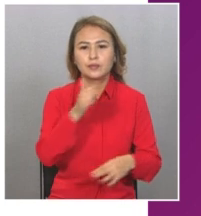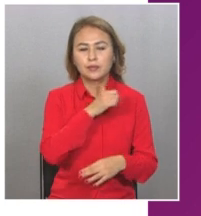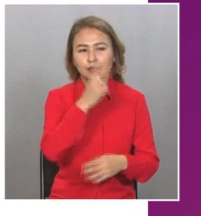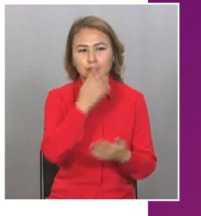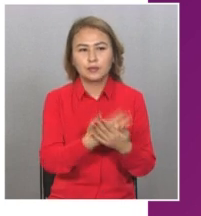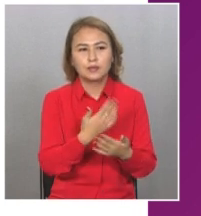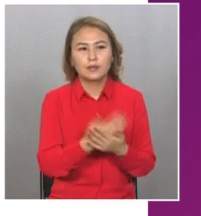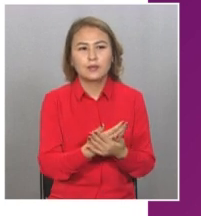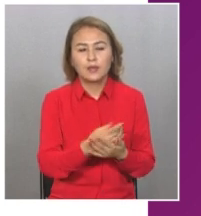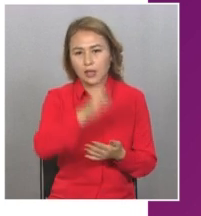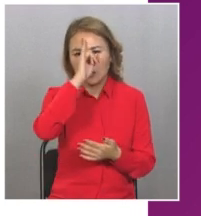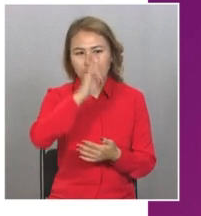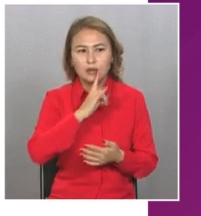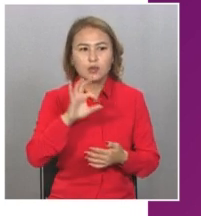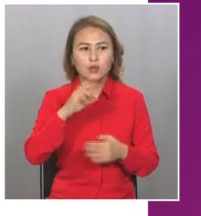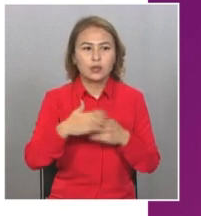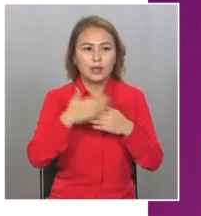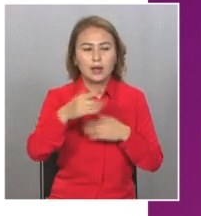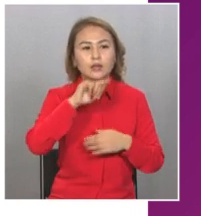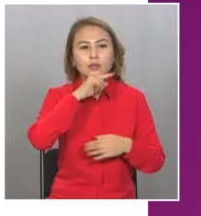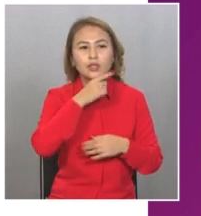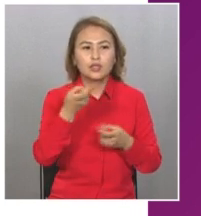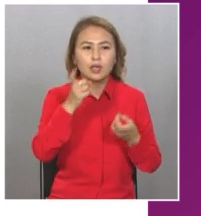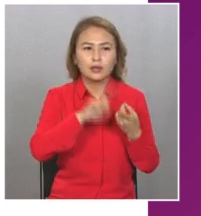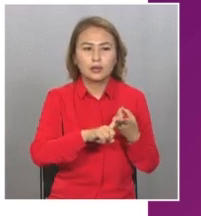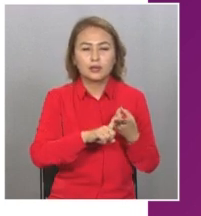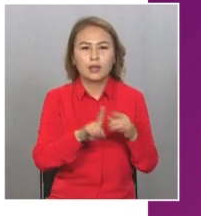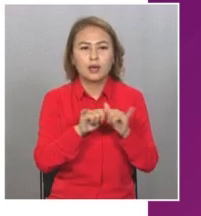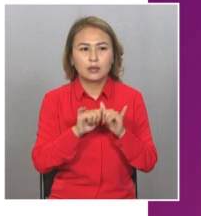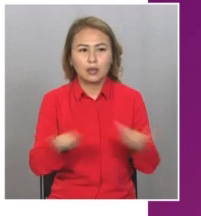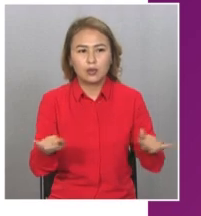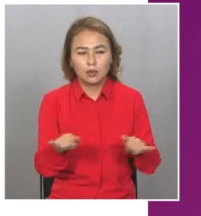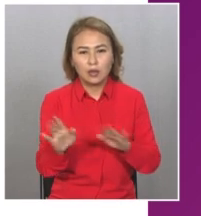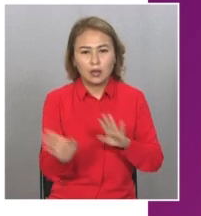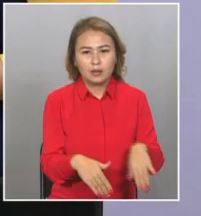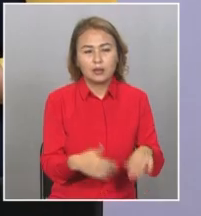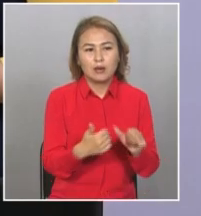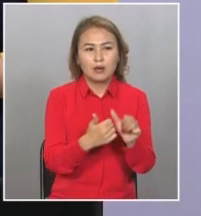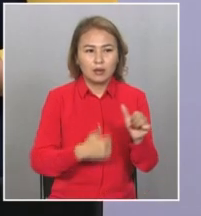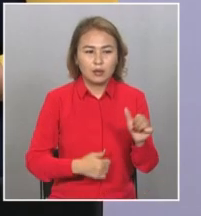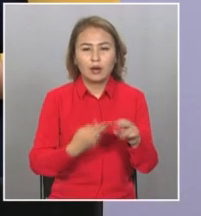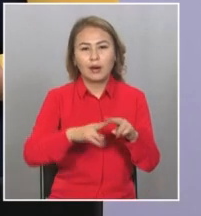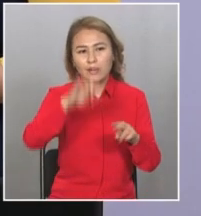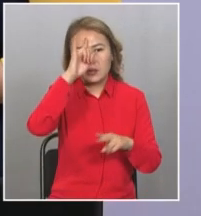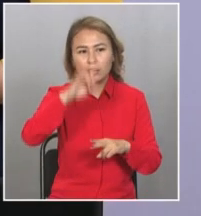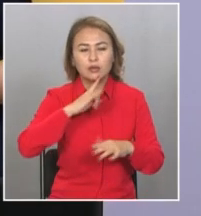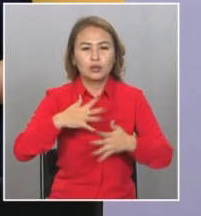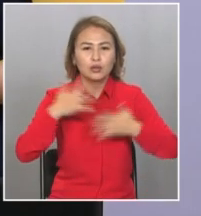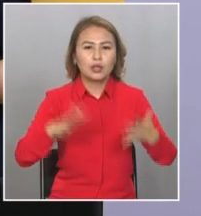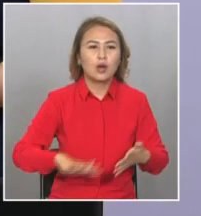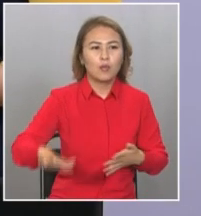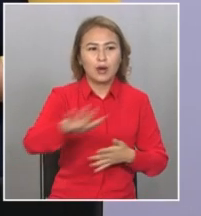көрсетеді. Қазақстанның әлеуметтік-экономикалық жағынан артта қалуы, қазақтардың үлкен